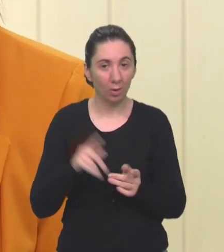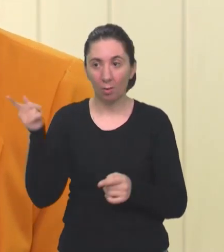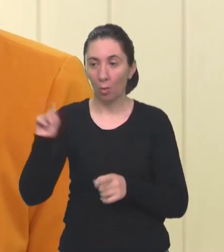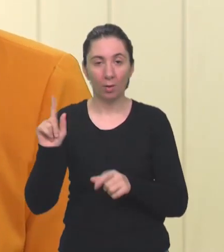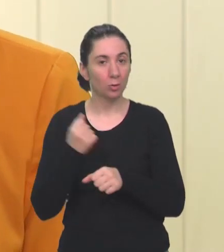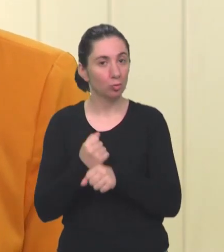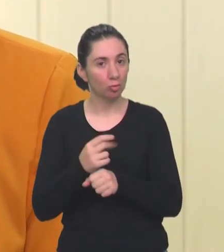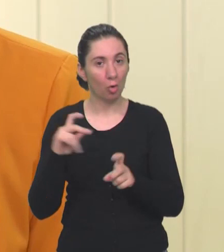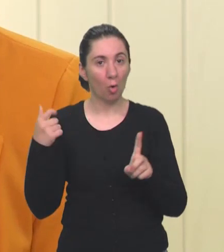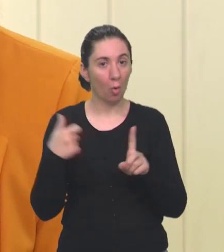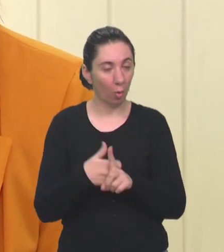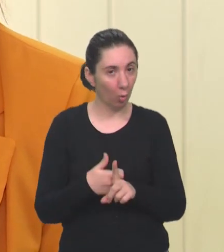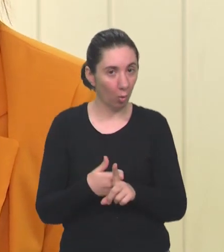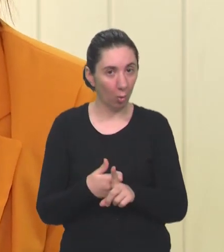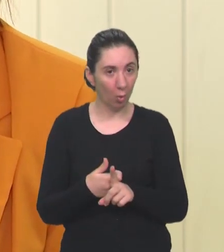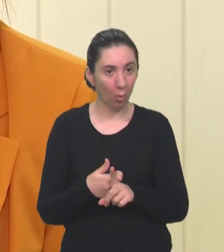držali rokova oko